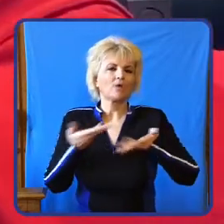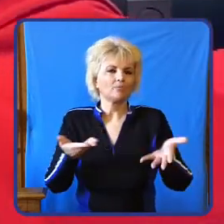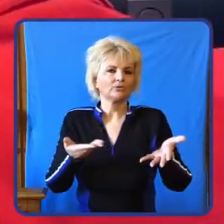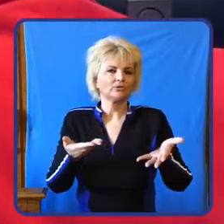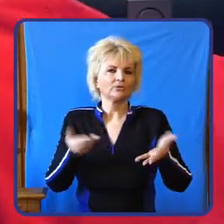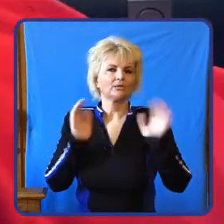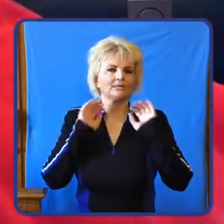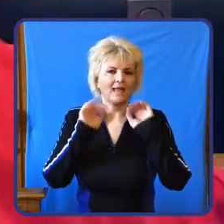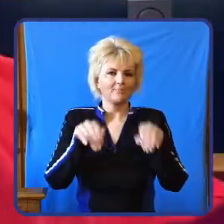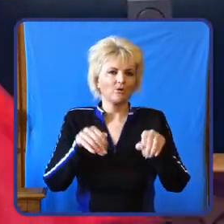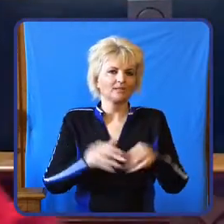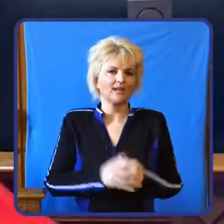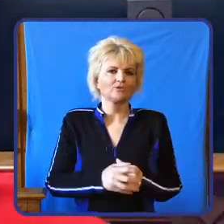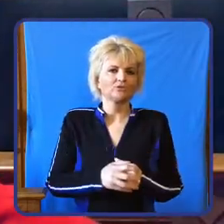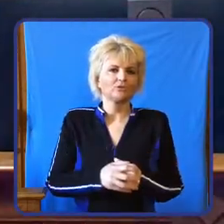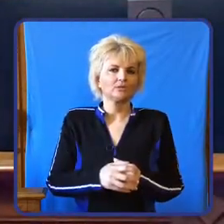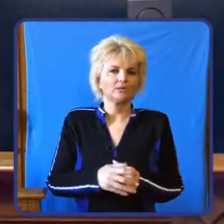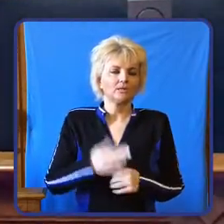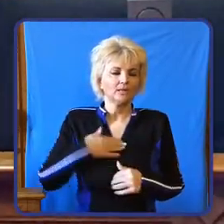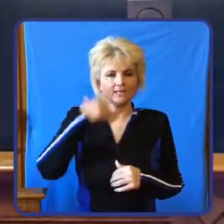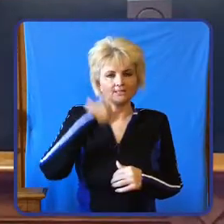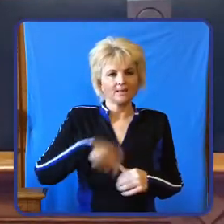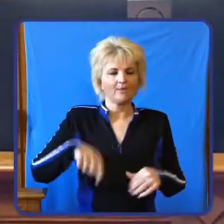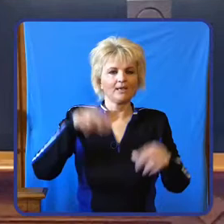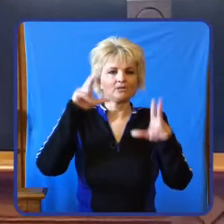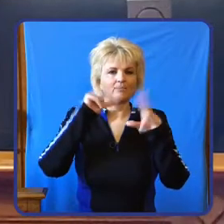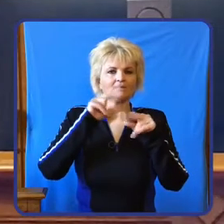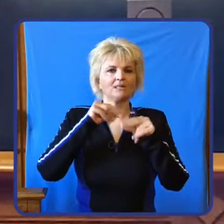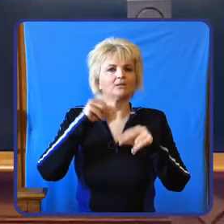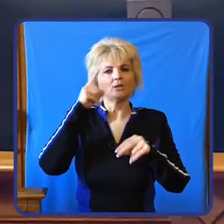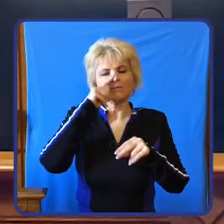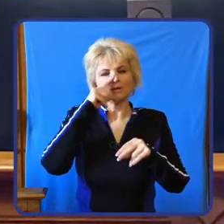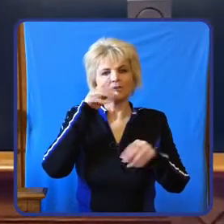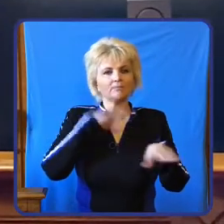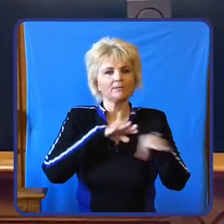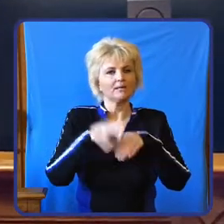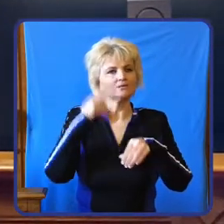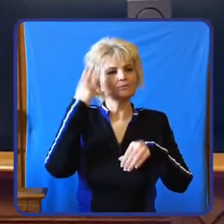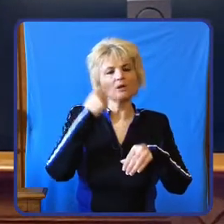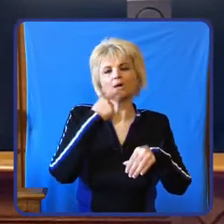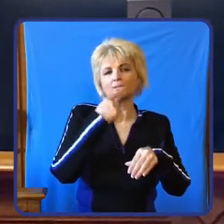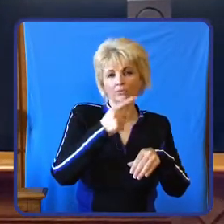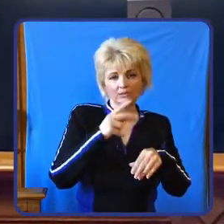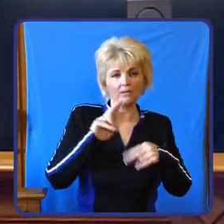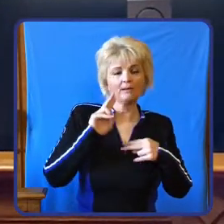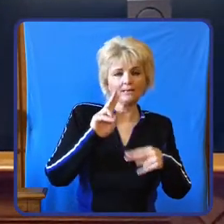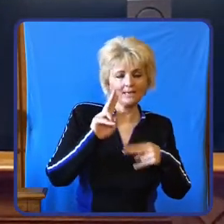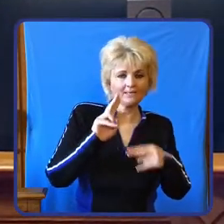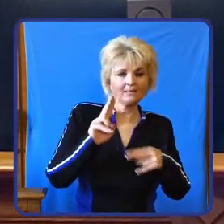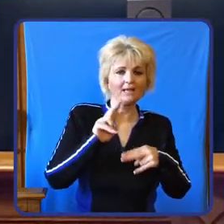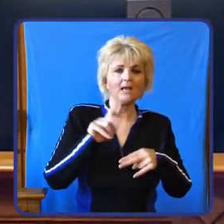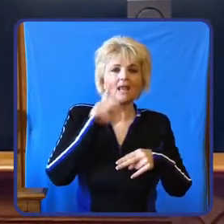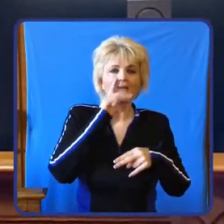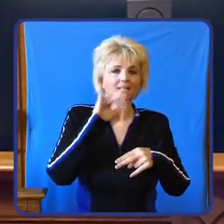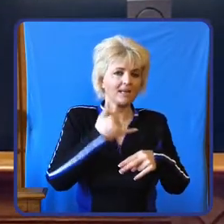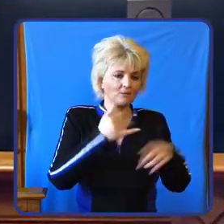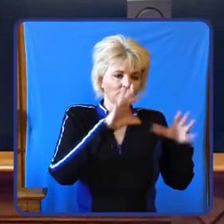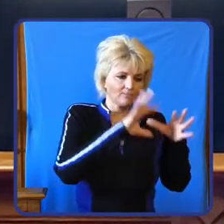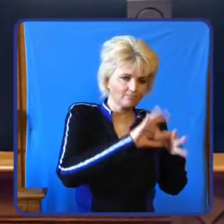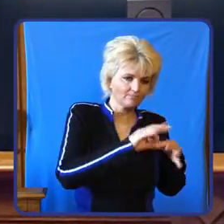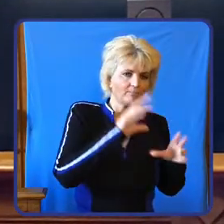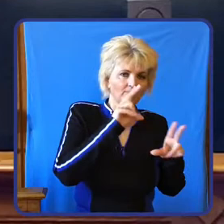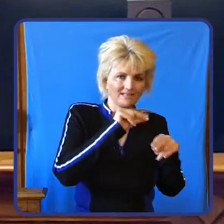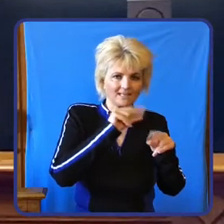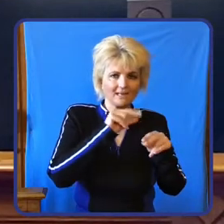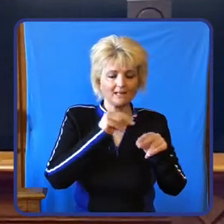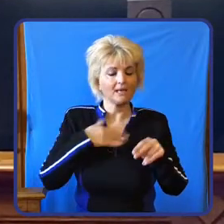kapott támogatást. Személyesen beszéltem Navracsics miniszter úrral, megígérte, hogy közvetít Lázár János felé, akit magam is kerestem több alkalommal